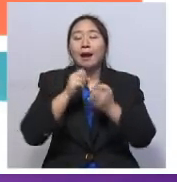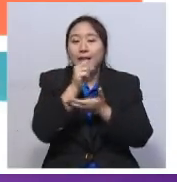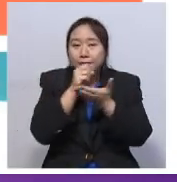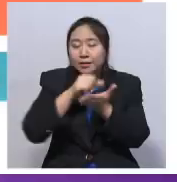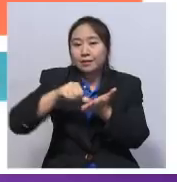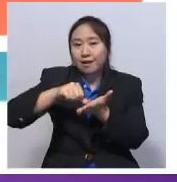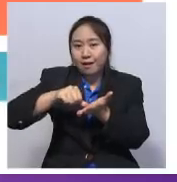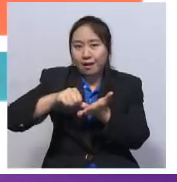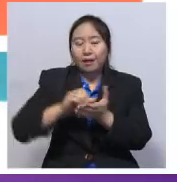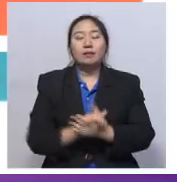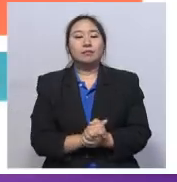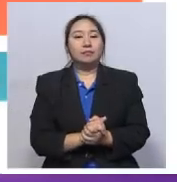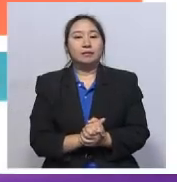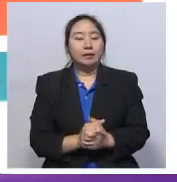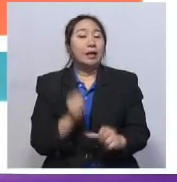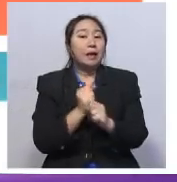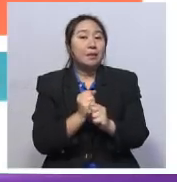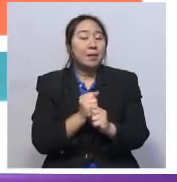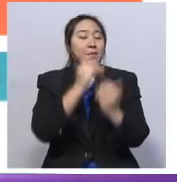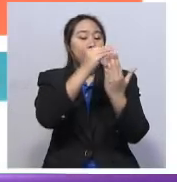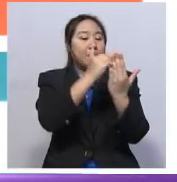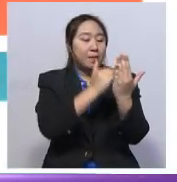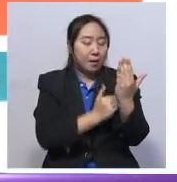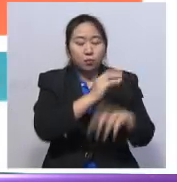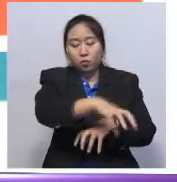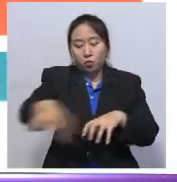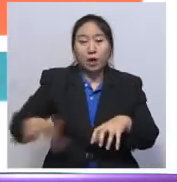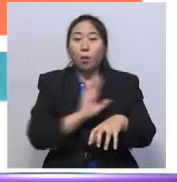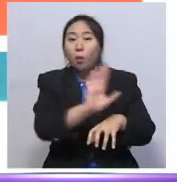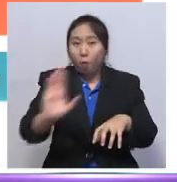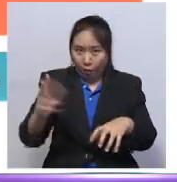เสพติดนอกเหนือจากงานตามภารกิจของทุกหน่วยงาน